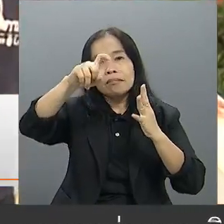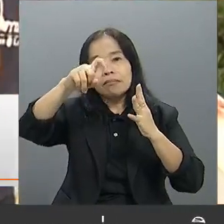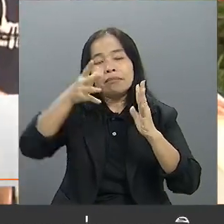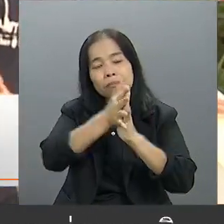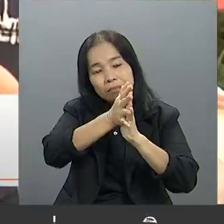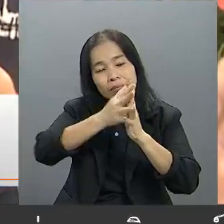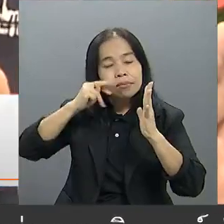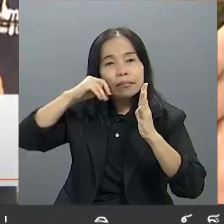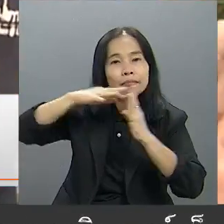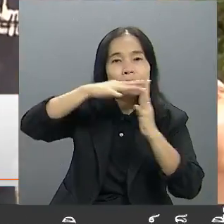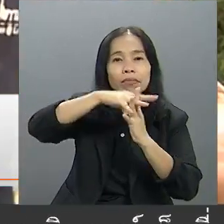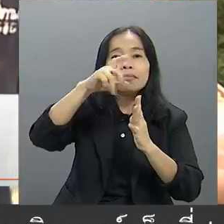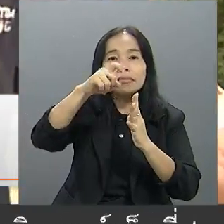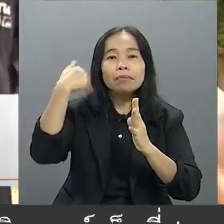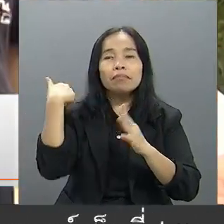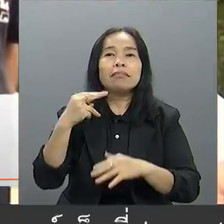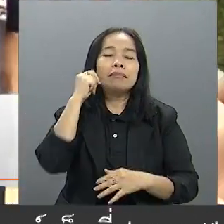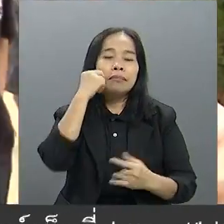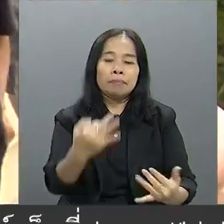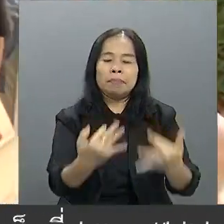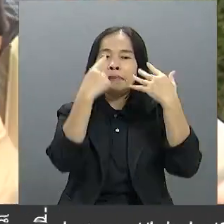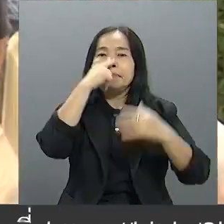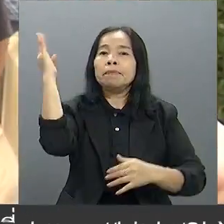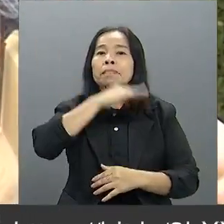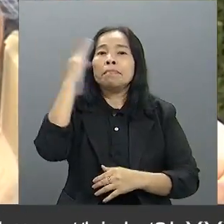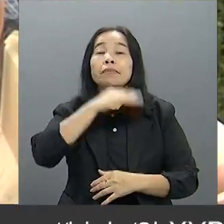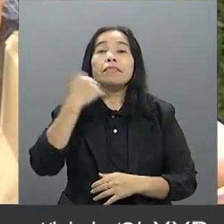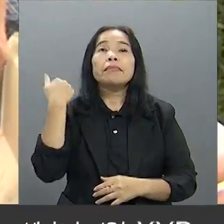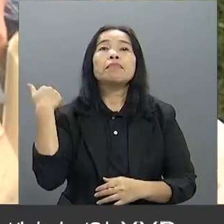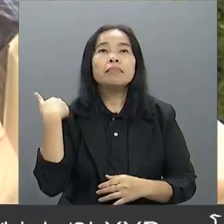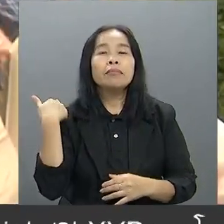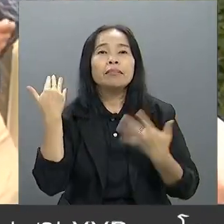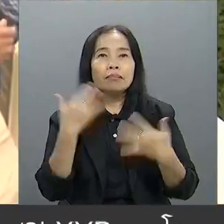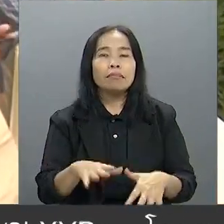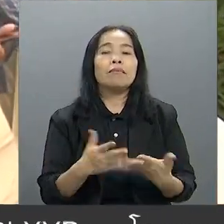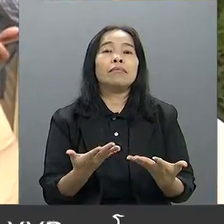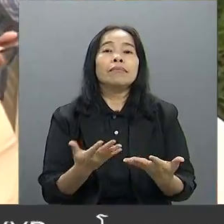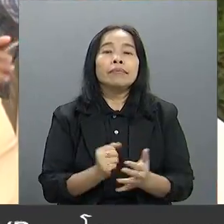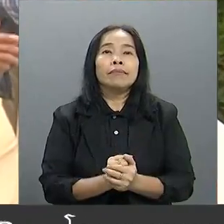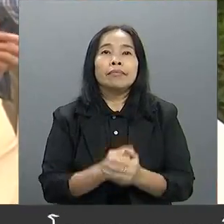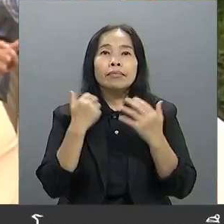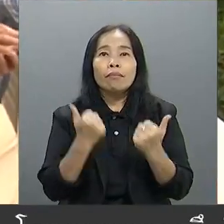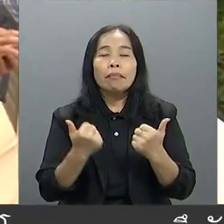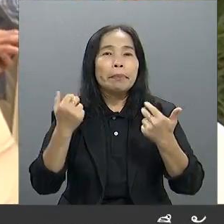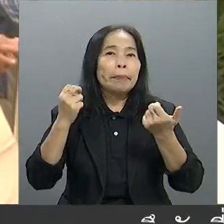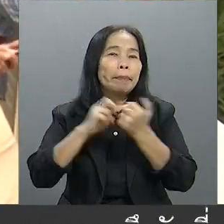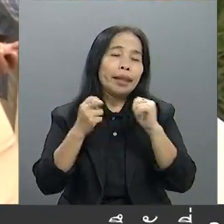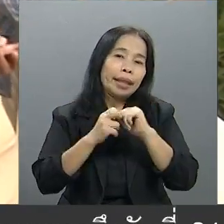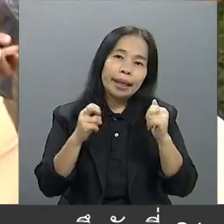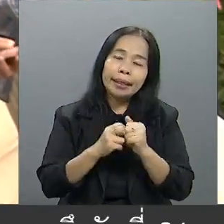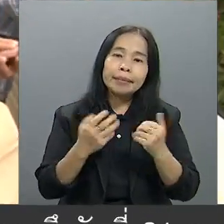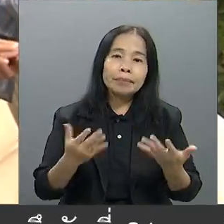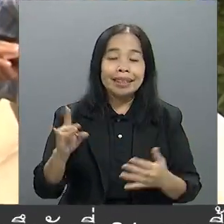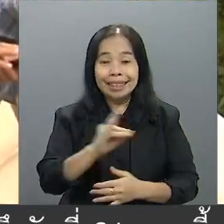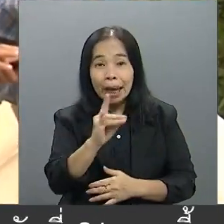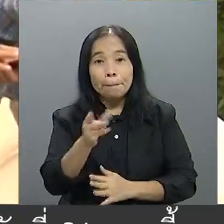ล้วก็พวกพืชน้ำสัตว์น้ำพวกอะไรเนี่ยตอนนี้เหลือน้อยมากแทบจะสูญพันธุ์เลยครับเพราะว่าระบบน้ำไม่ได้ไหลแล้ว